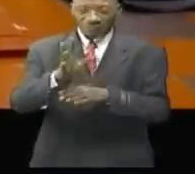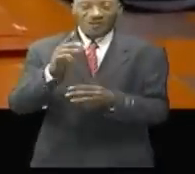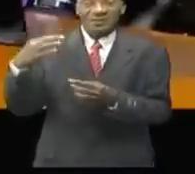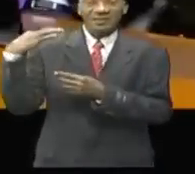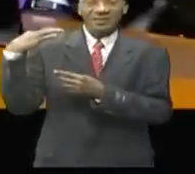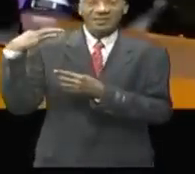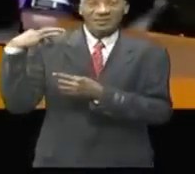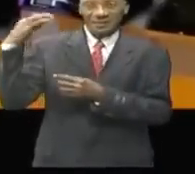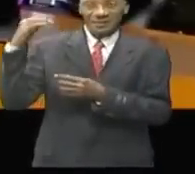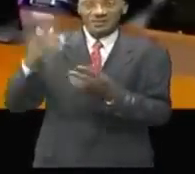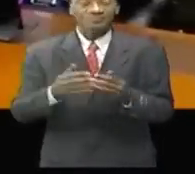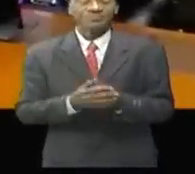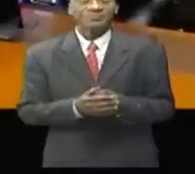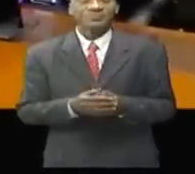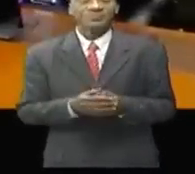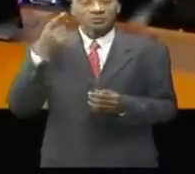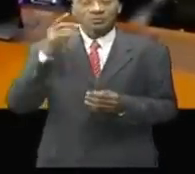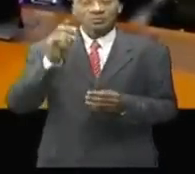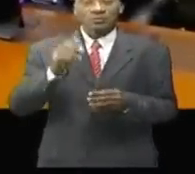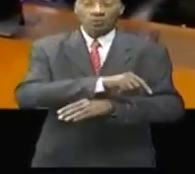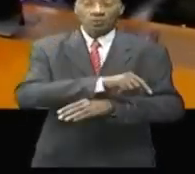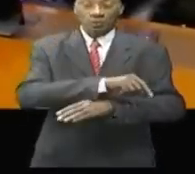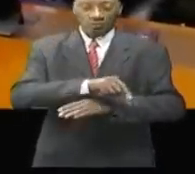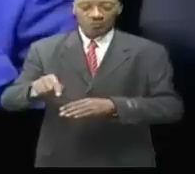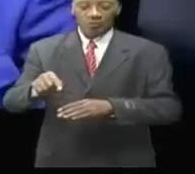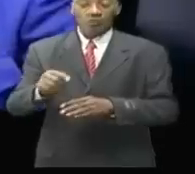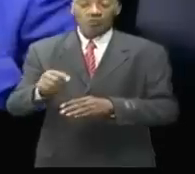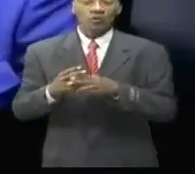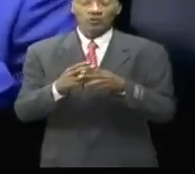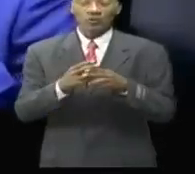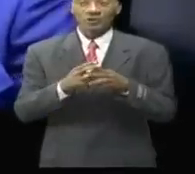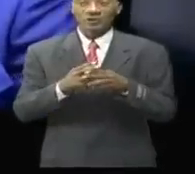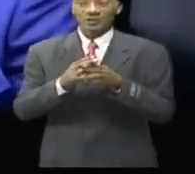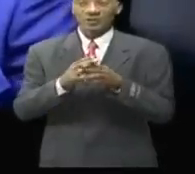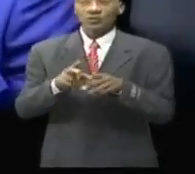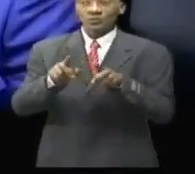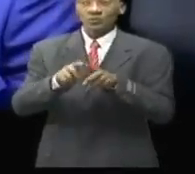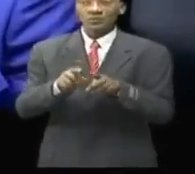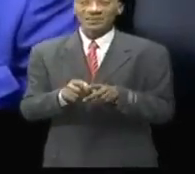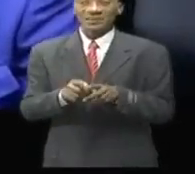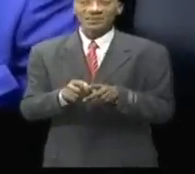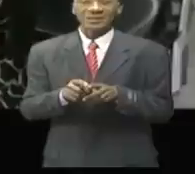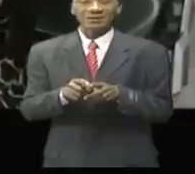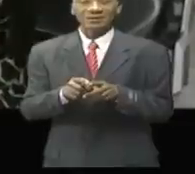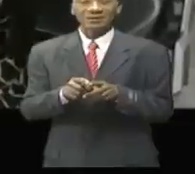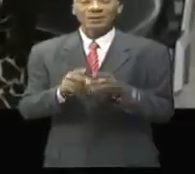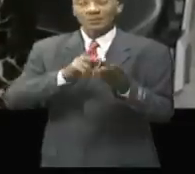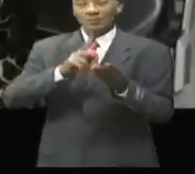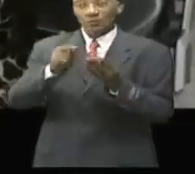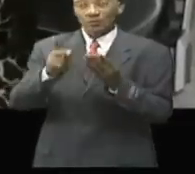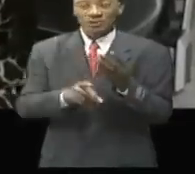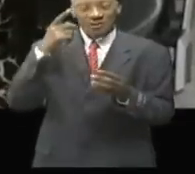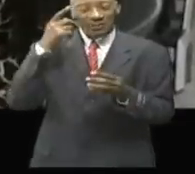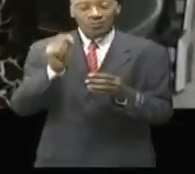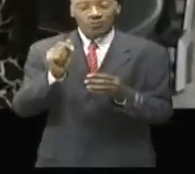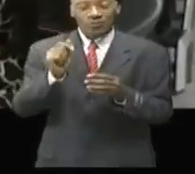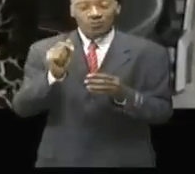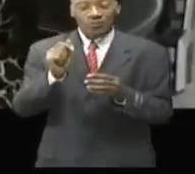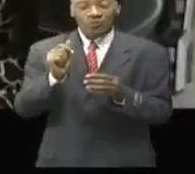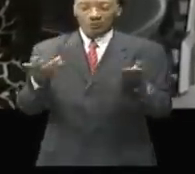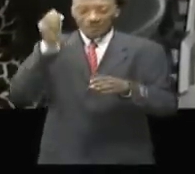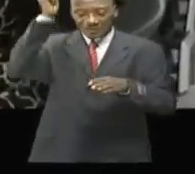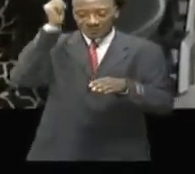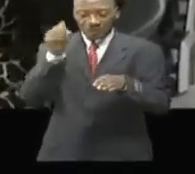pour le bureau de coordination des suivis, des contrôles, des projets de port en eau profonde des Banana. L'accélération dans les préparatifs